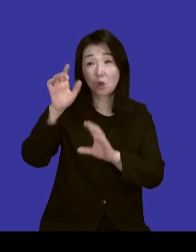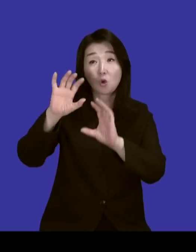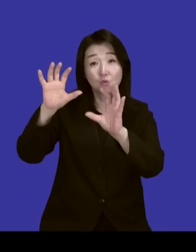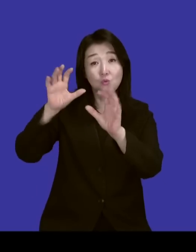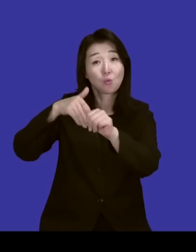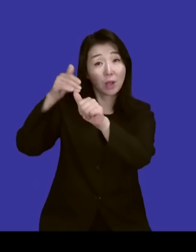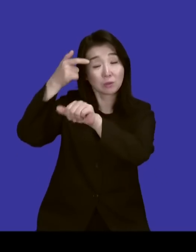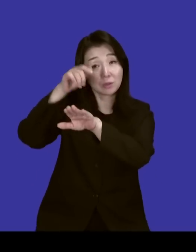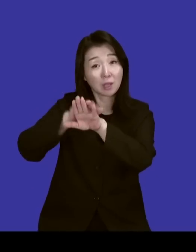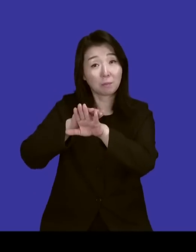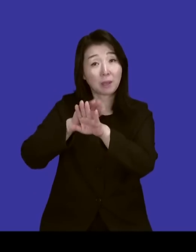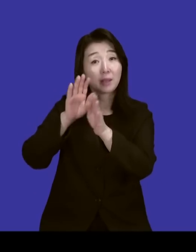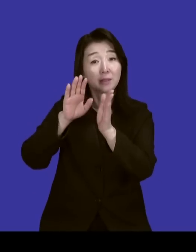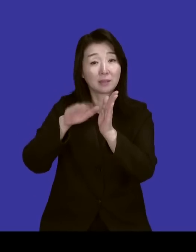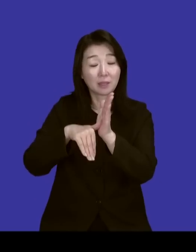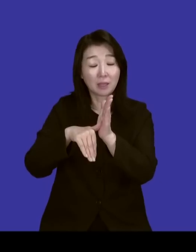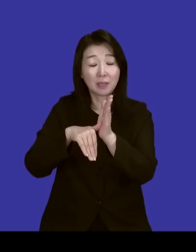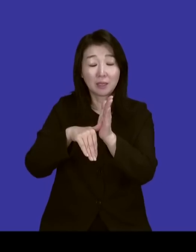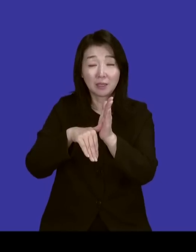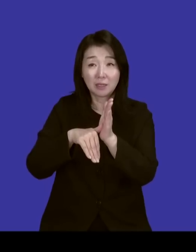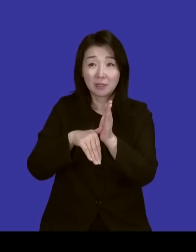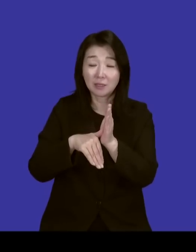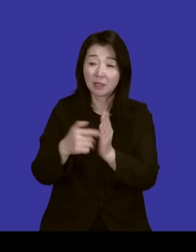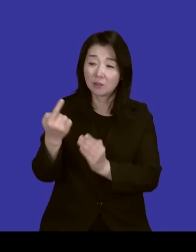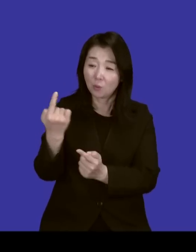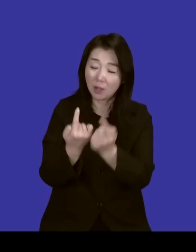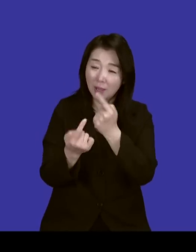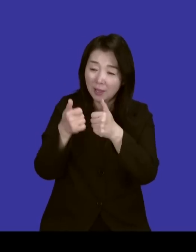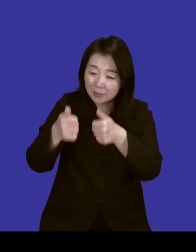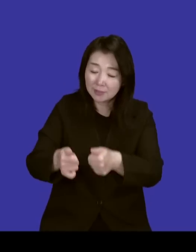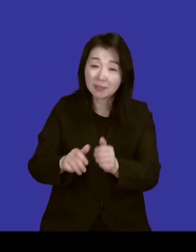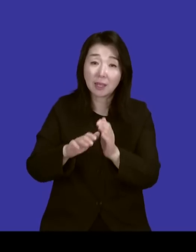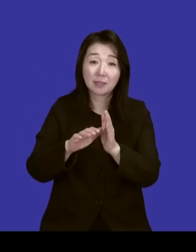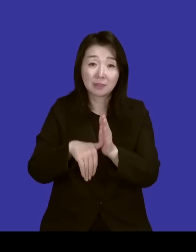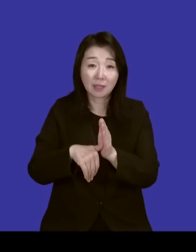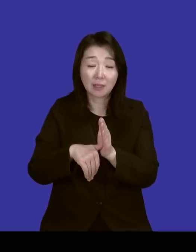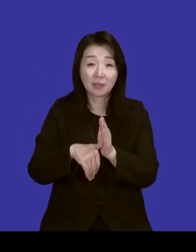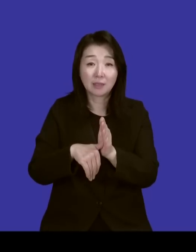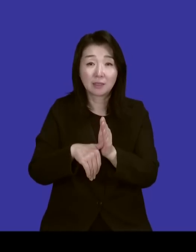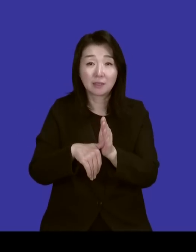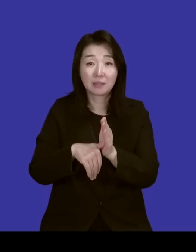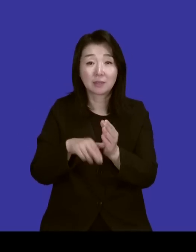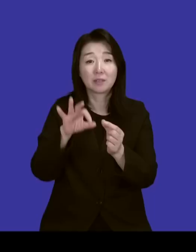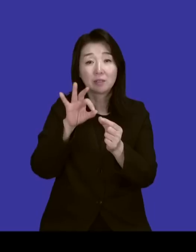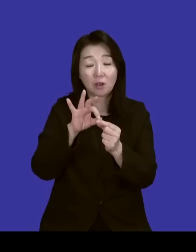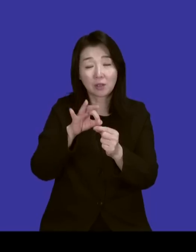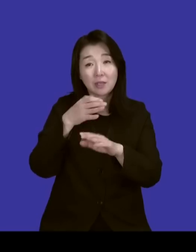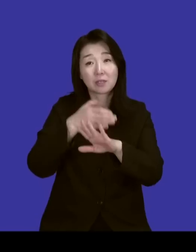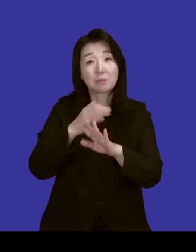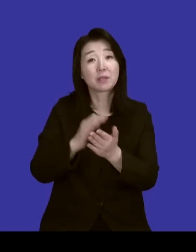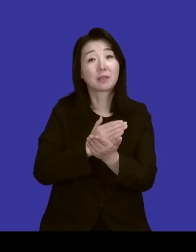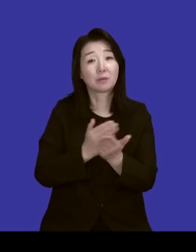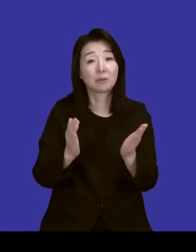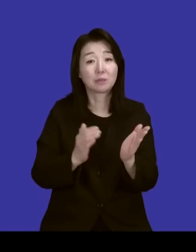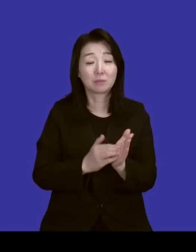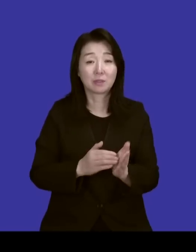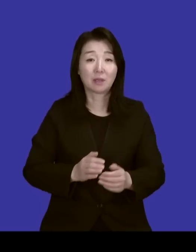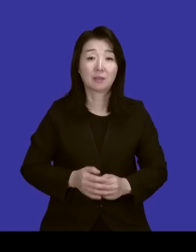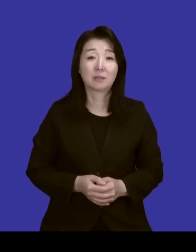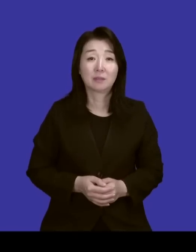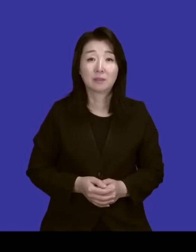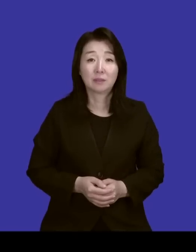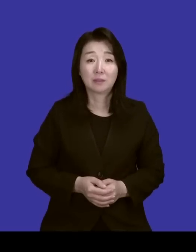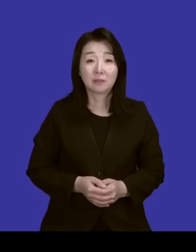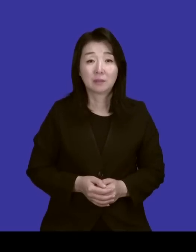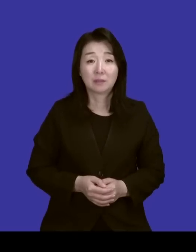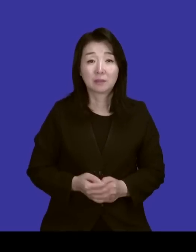때 제가 찾아오신 분들에게 인사를 할 때 네. 그 10가지 감사를 나눴거든요. 예. 그랬더니 거기